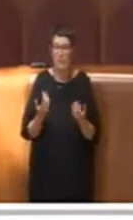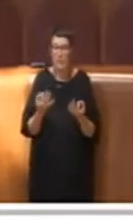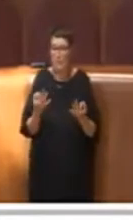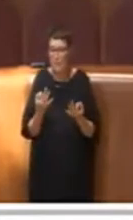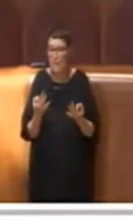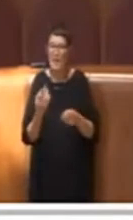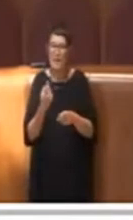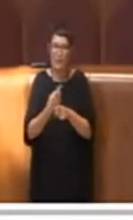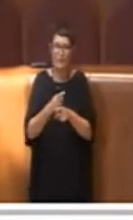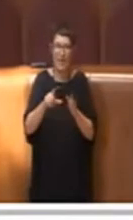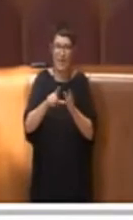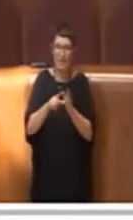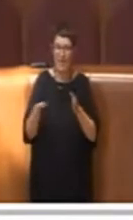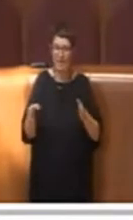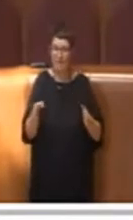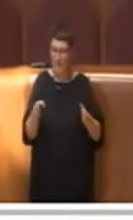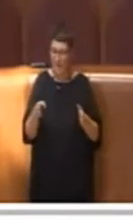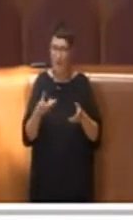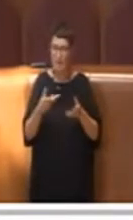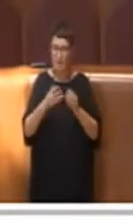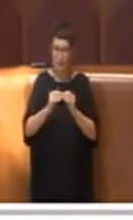fruire del suolo pubblico per